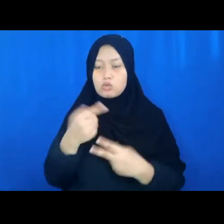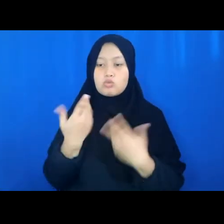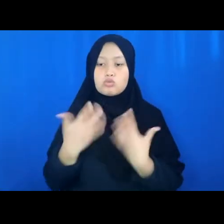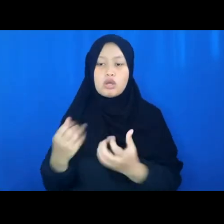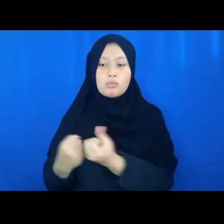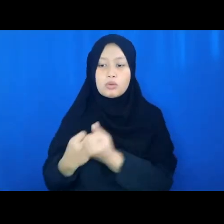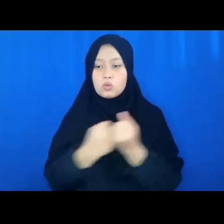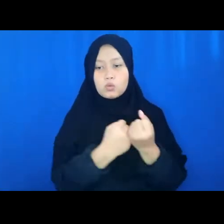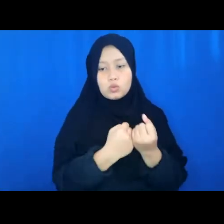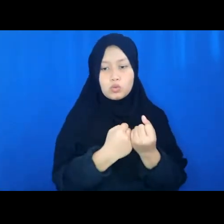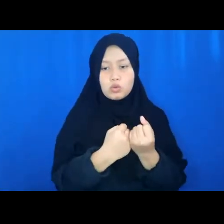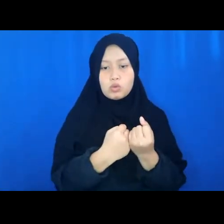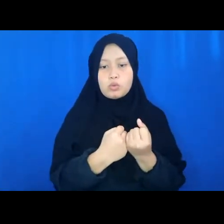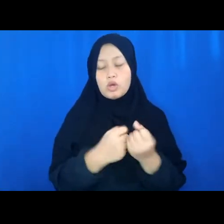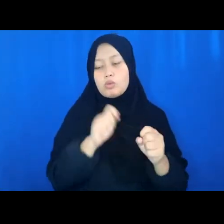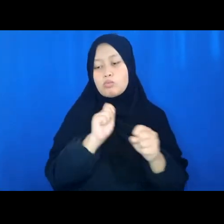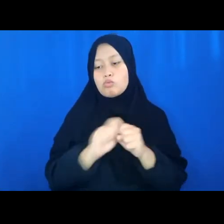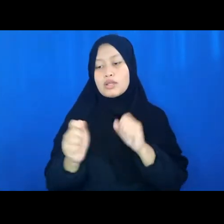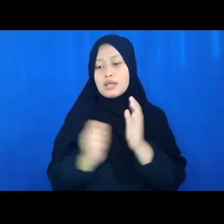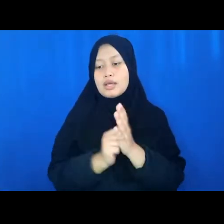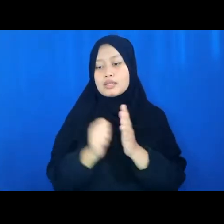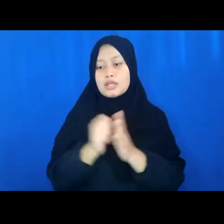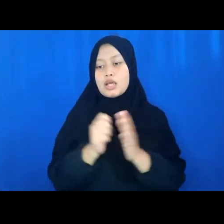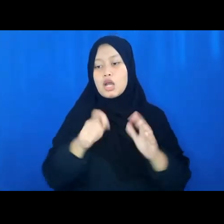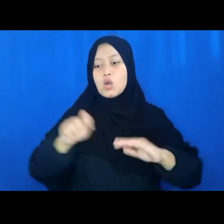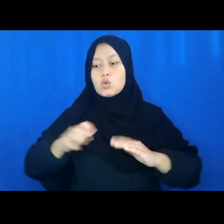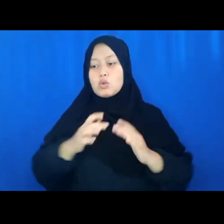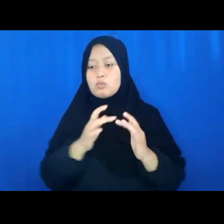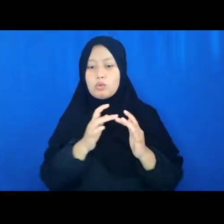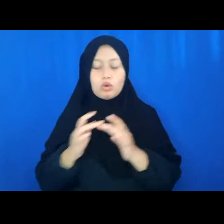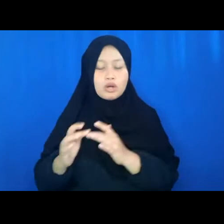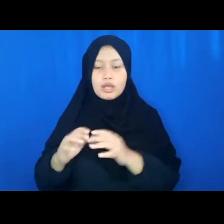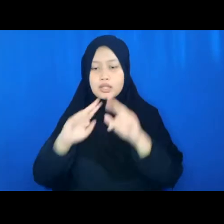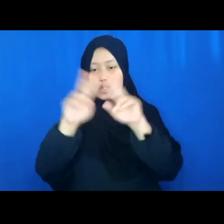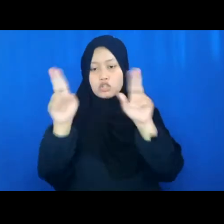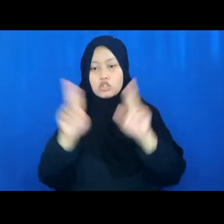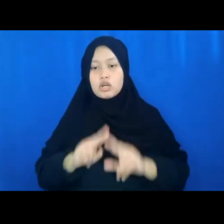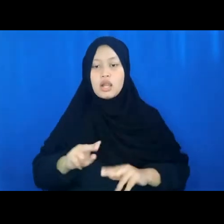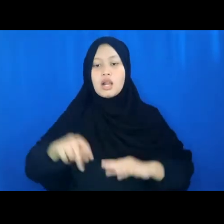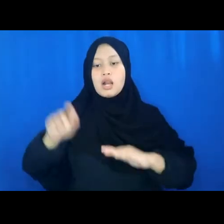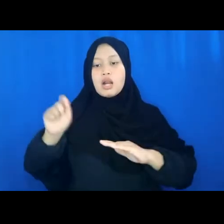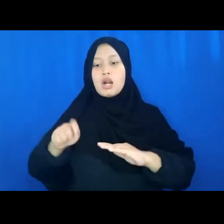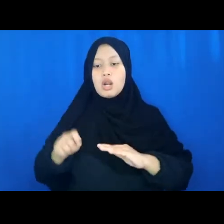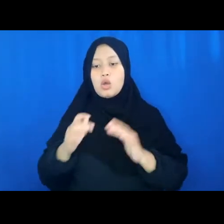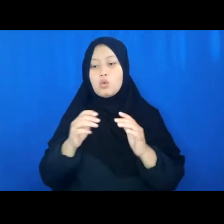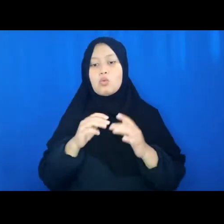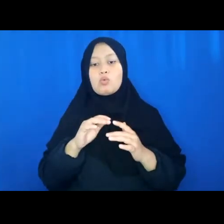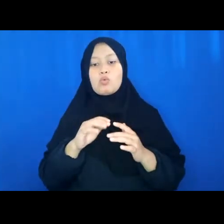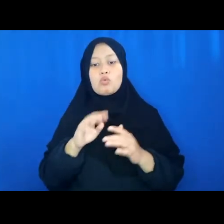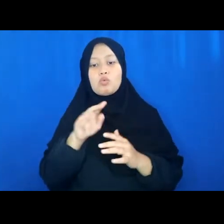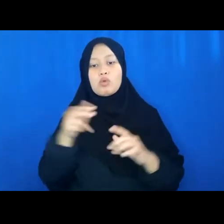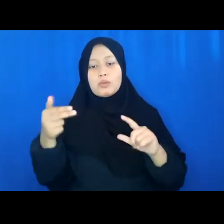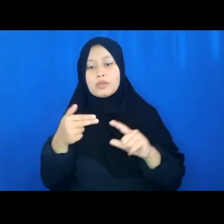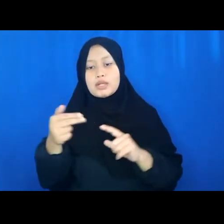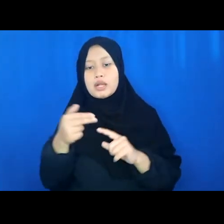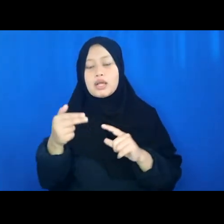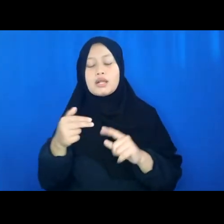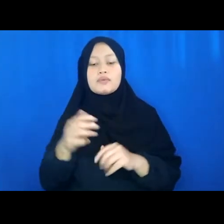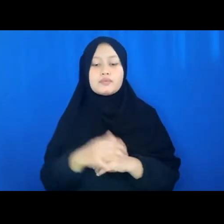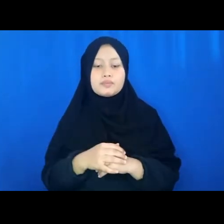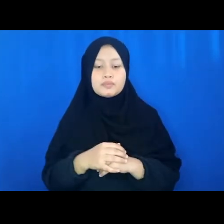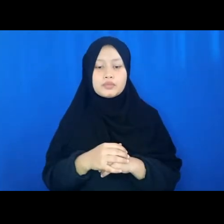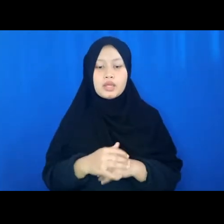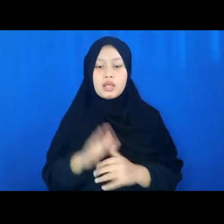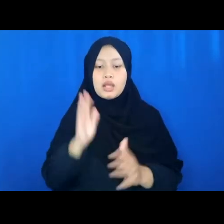atas supportnya terhadap penyelenggaraan hukum online International webinar series langsung saja yang saya hormati